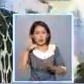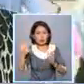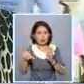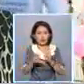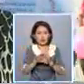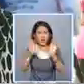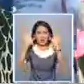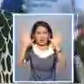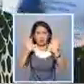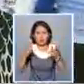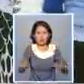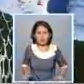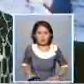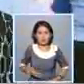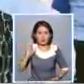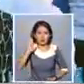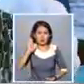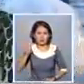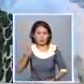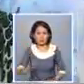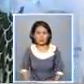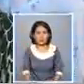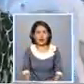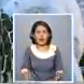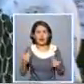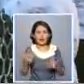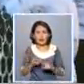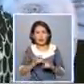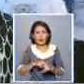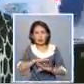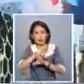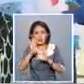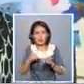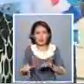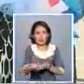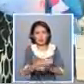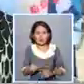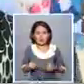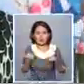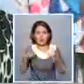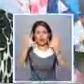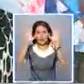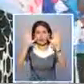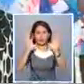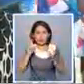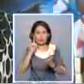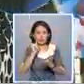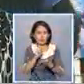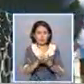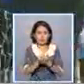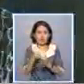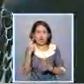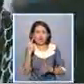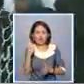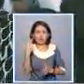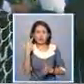керек. Менің көптеген адамдардың бұны ой пікірі болар деп санаймын. Жалпы конституциямыз 200